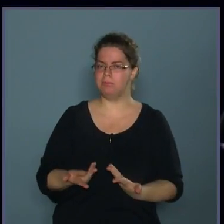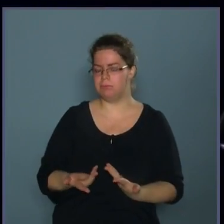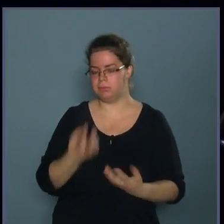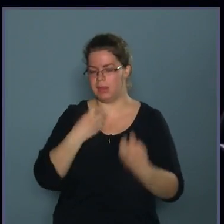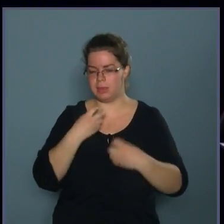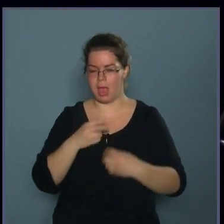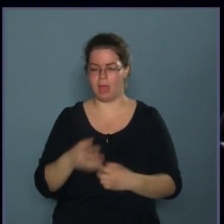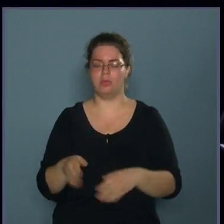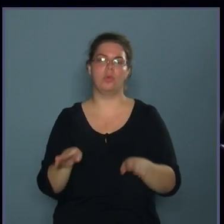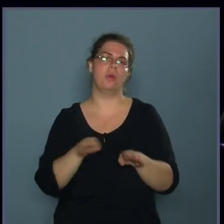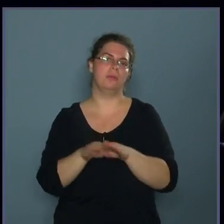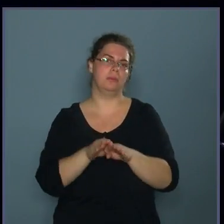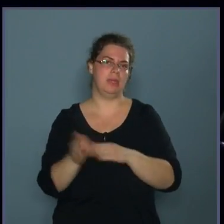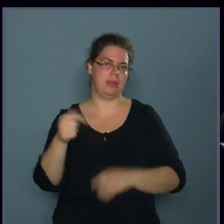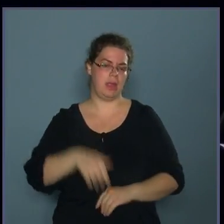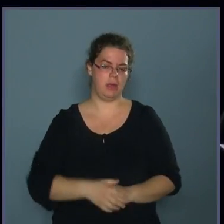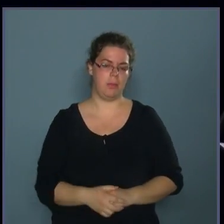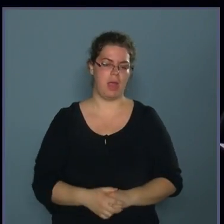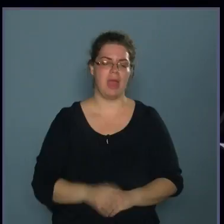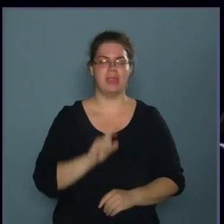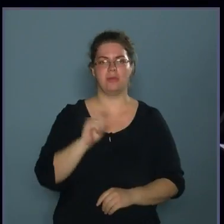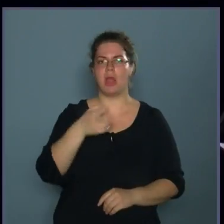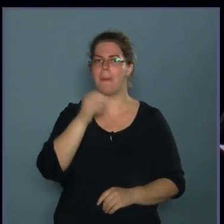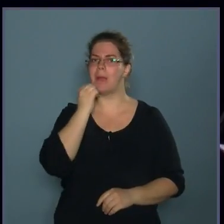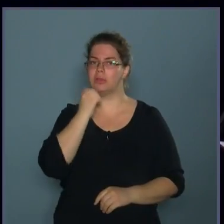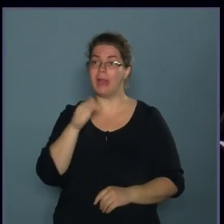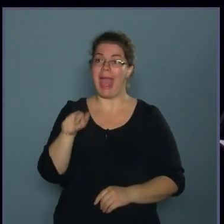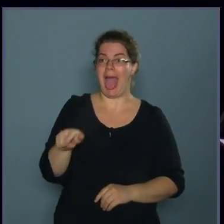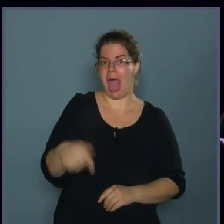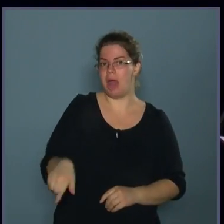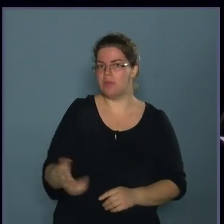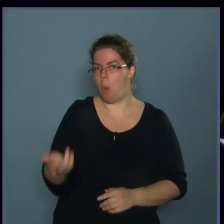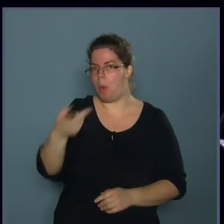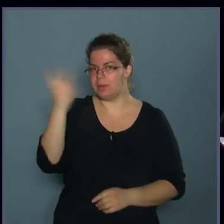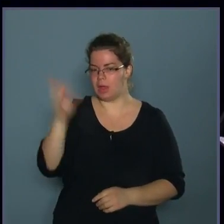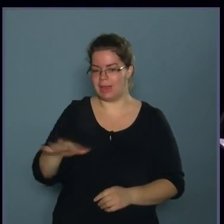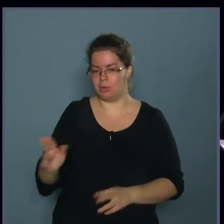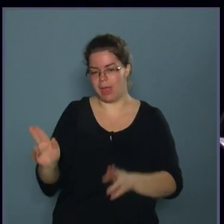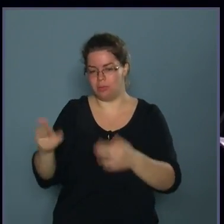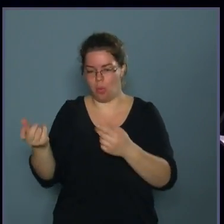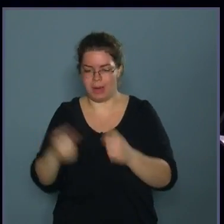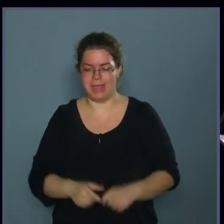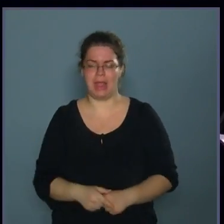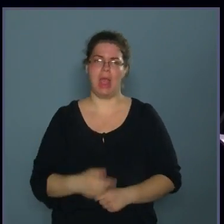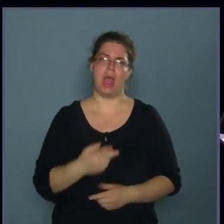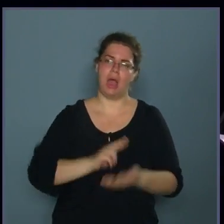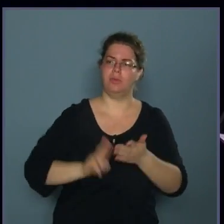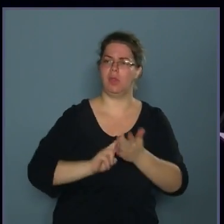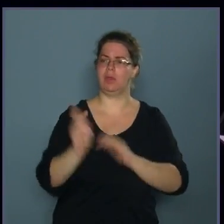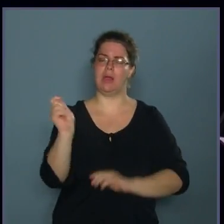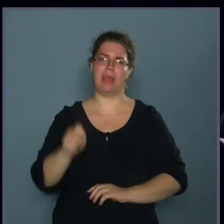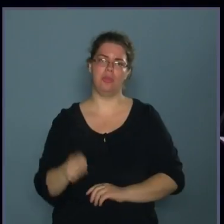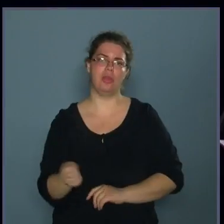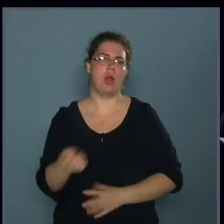hogy első helyettes államtitkárom Závodján Magdolna kolléganőm is erről a szakterületről érkezett, elhivatottan képviselve